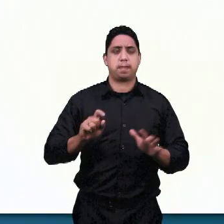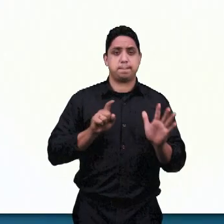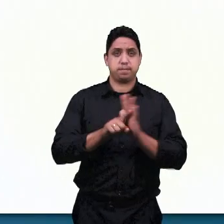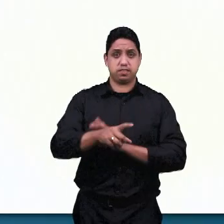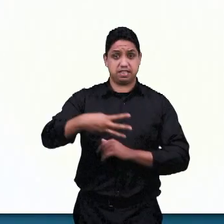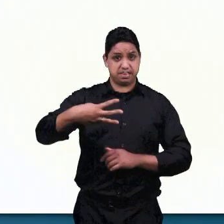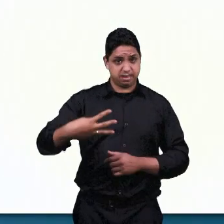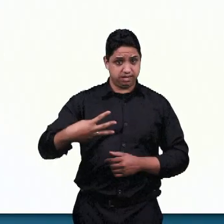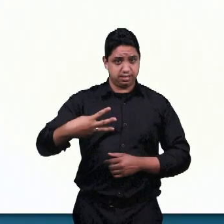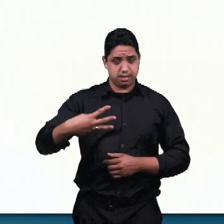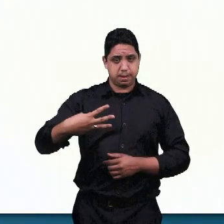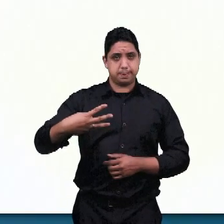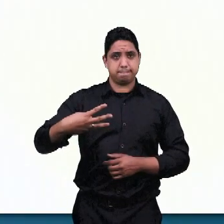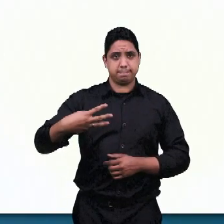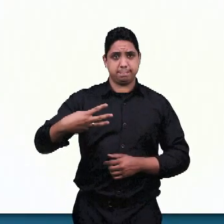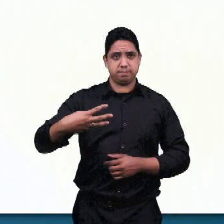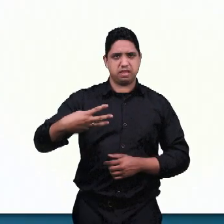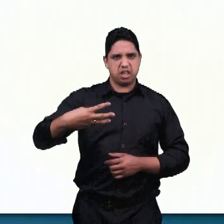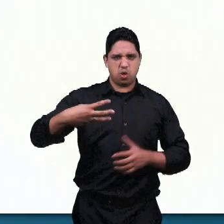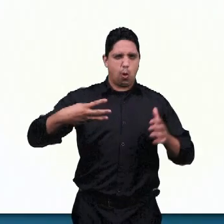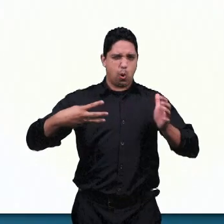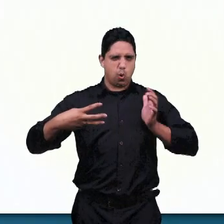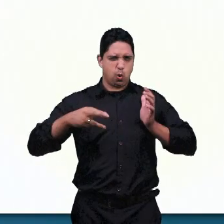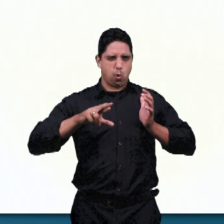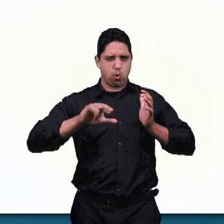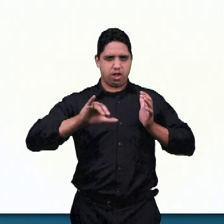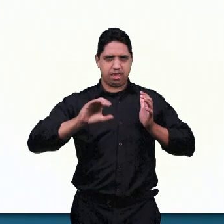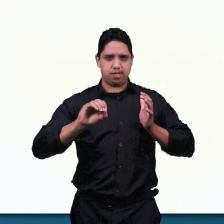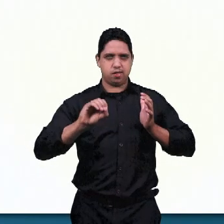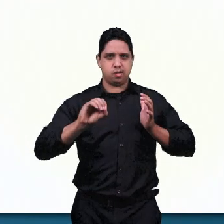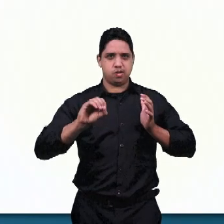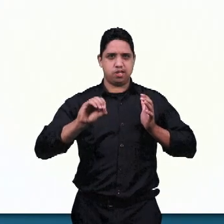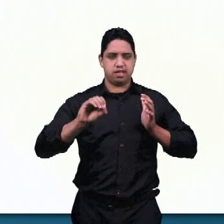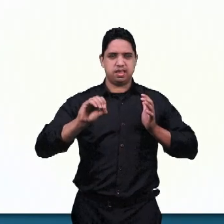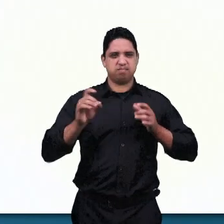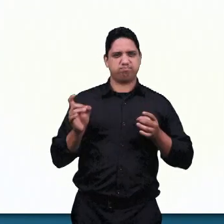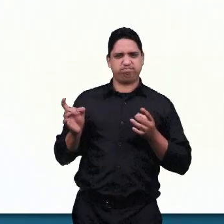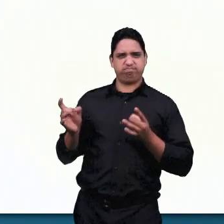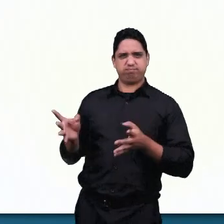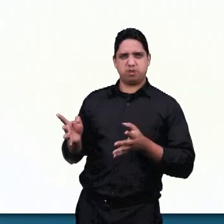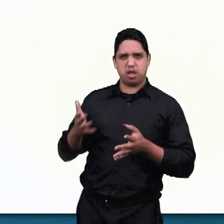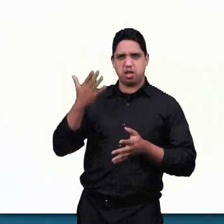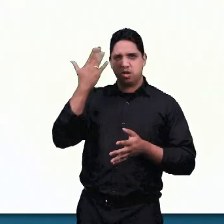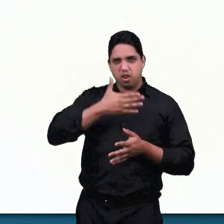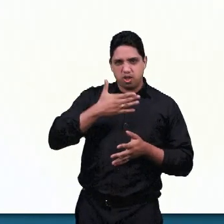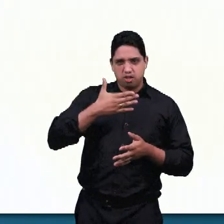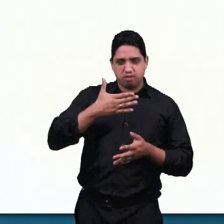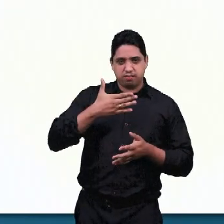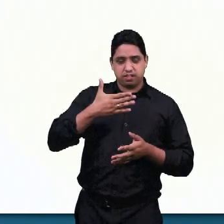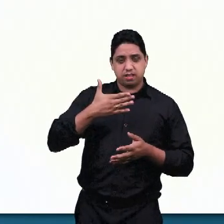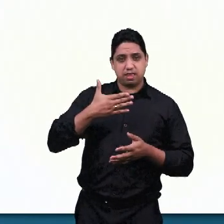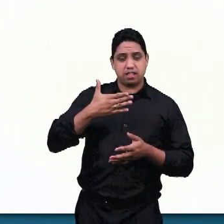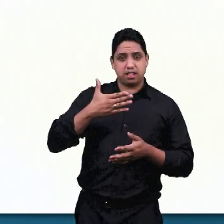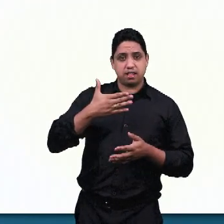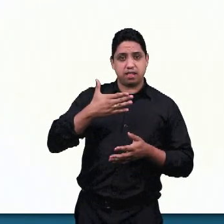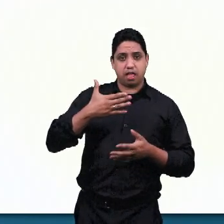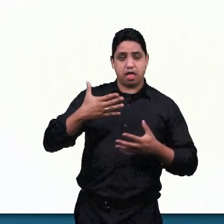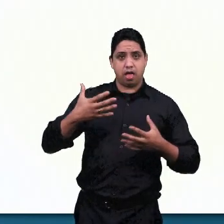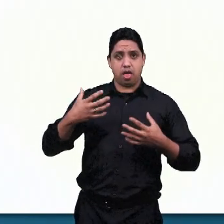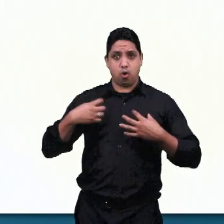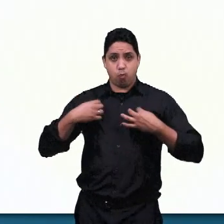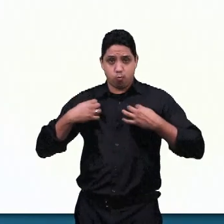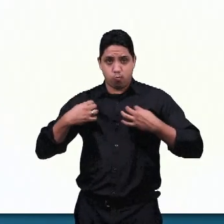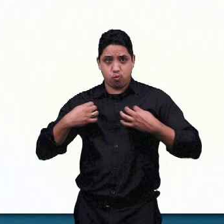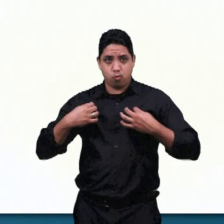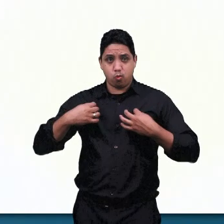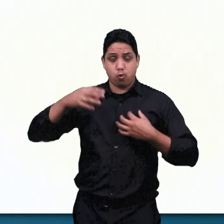le riche, il dispense les preuves, les habits et le collier. Les expressions qu'on